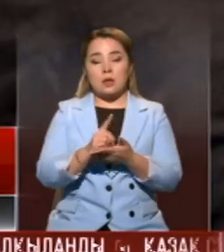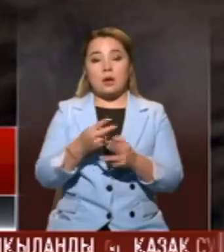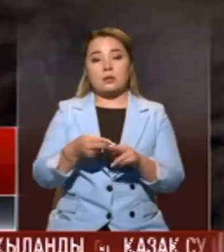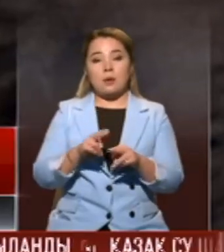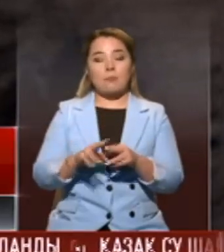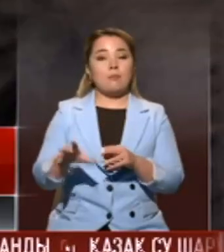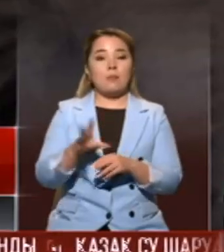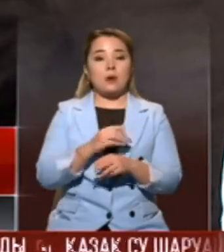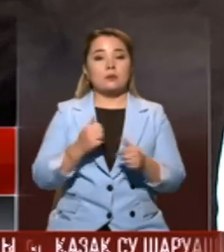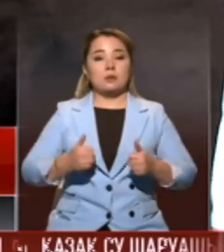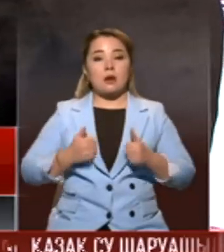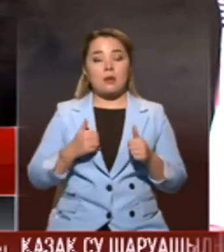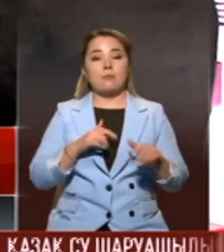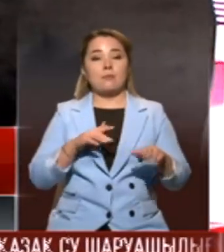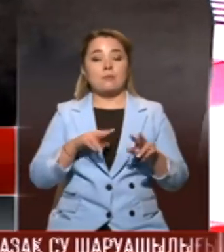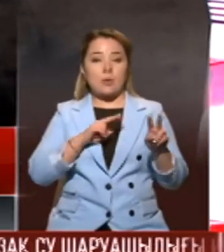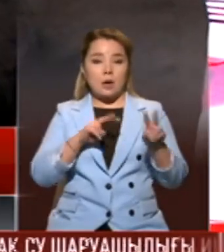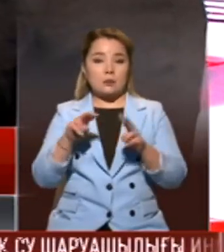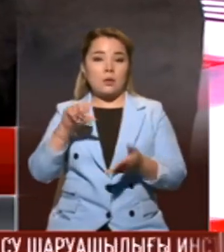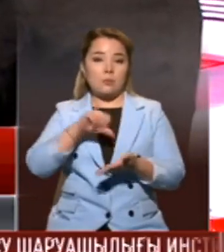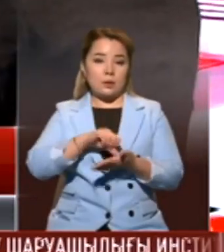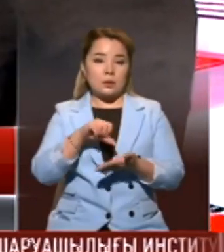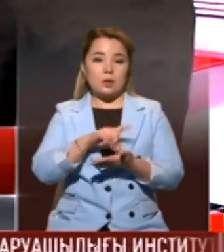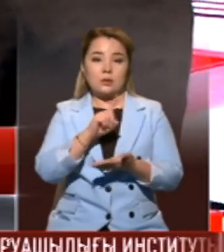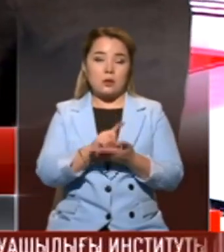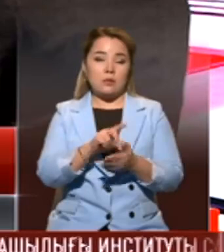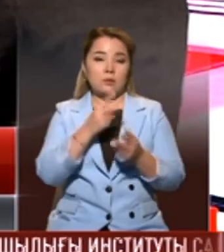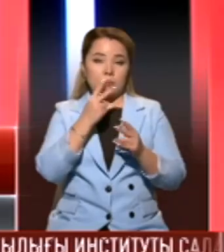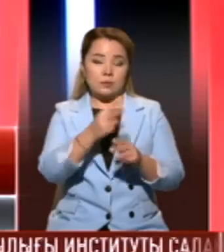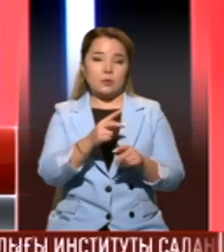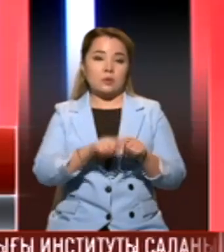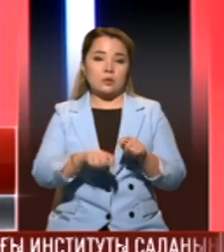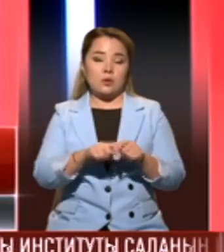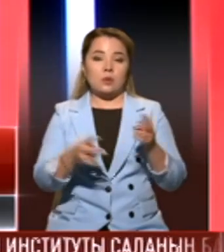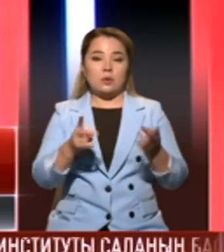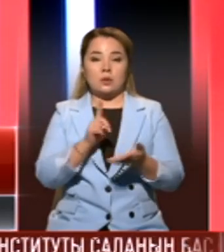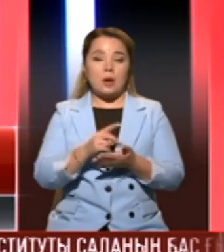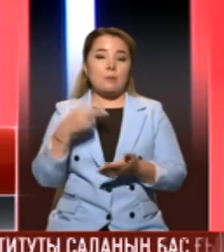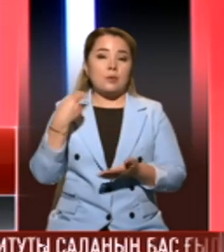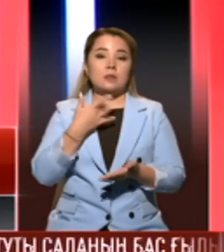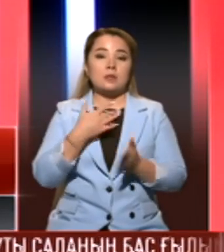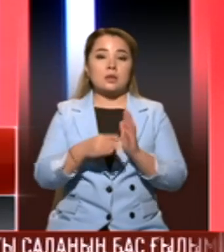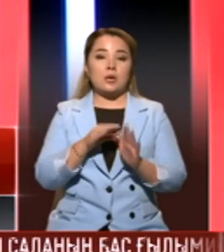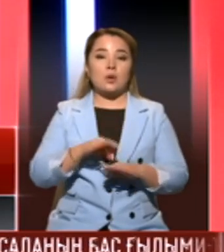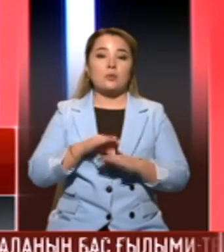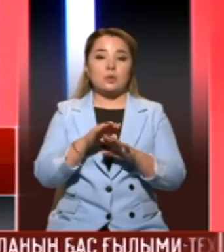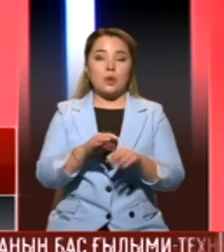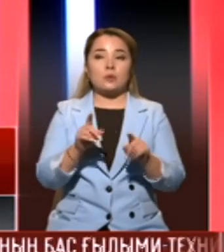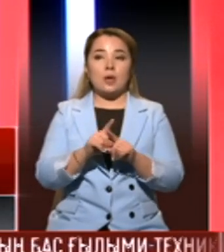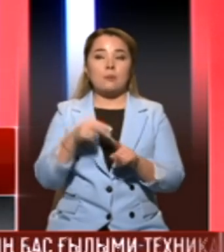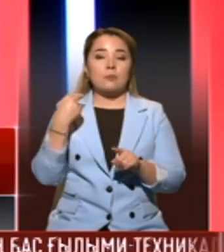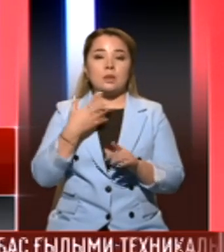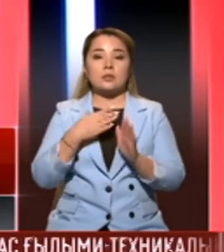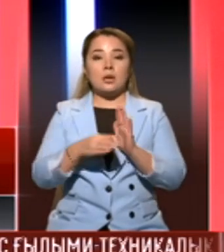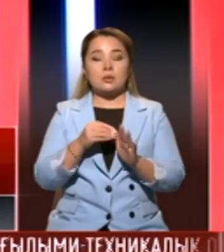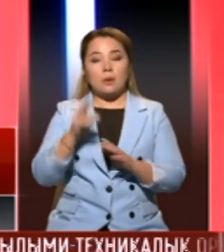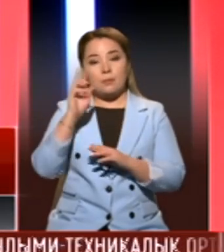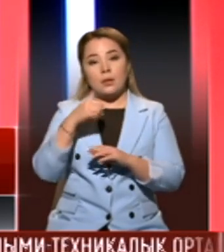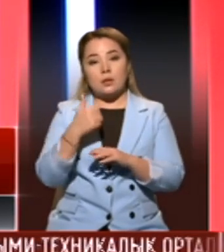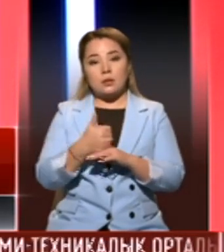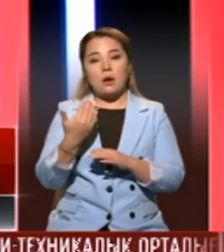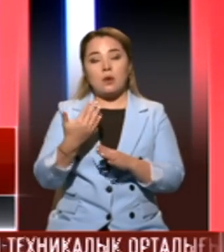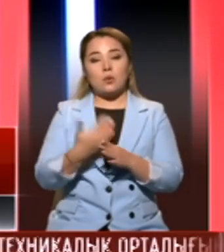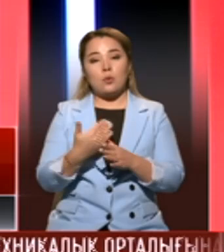үшін барлығымыз барып байқау процесіне қатысуымыз қажет. Елнұр мырза, президент сайлау туралы әңгіме болып жатыр. Біз президент сайлауында қалай мемлекет